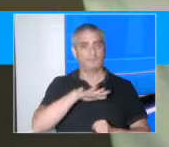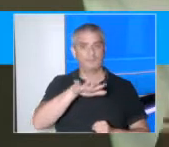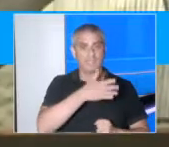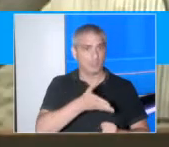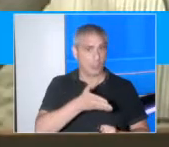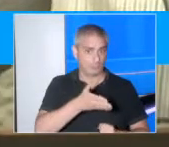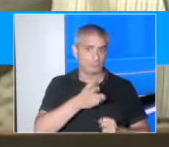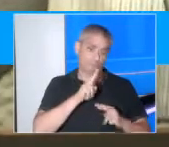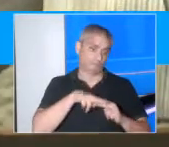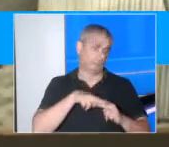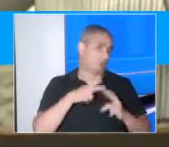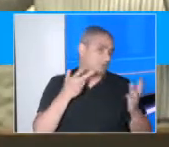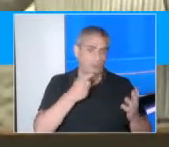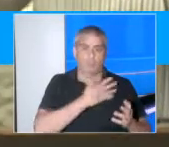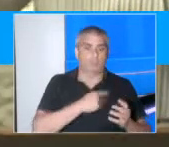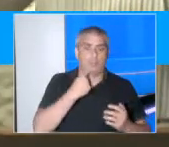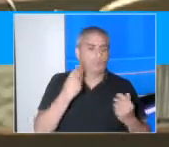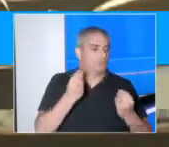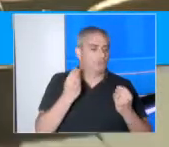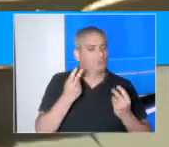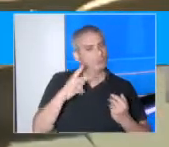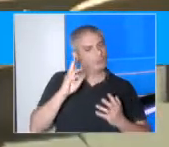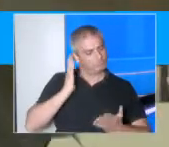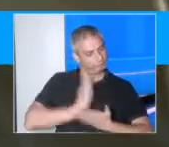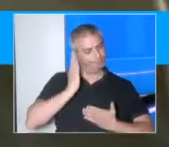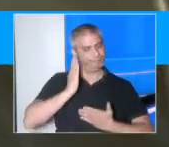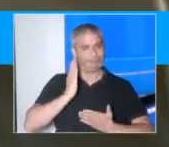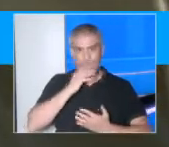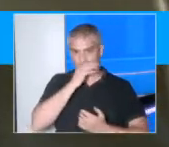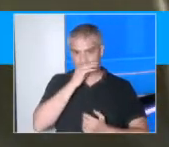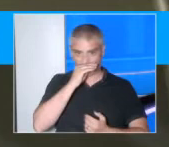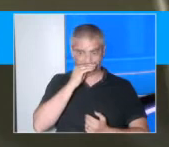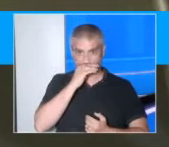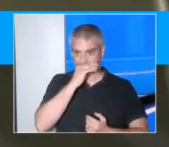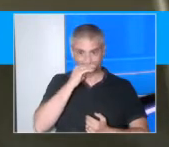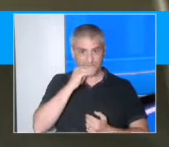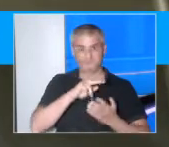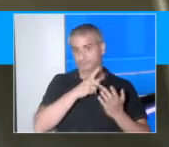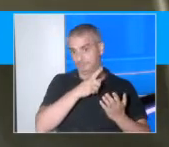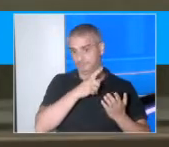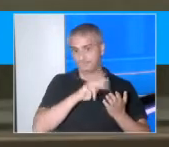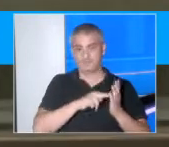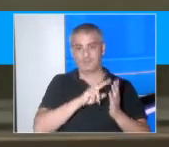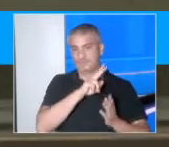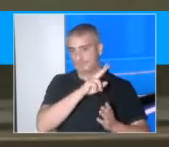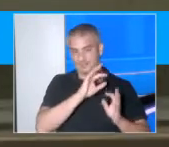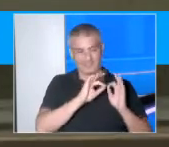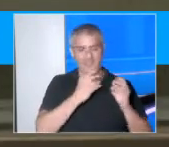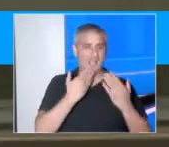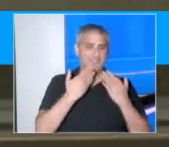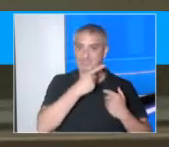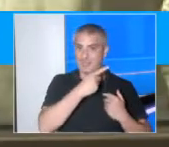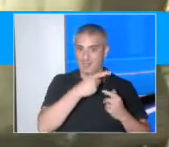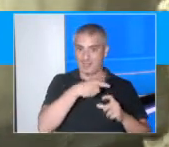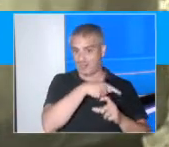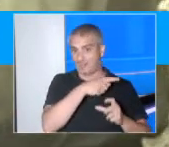התיכון, ואז יכול להיות שהוא ירצה להגיד איזושהי אמירה יותר נחרצת בחדר הסגלגל שם בשלב התדרוכים